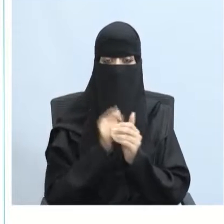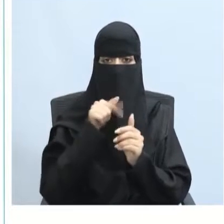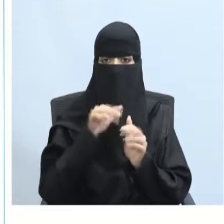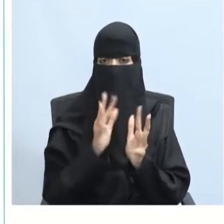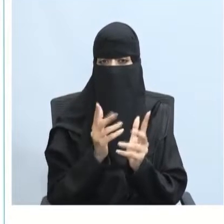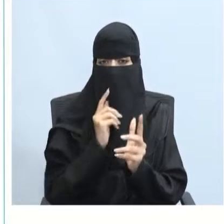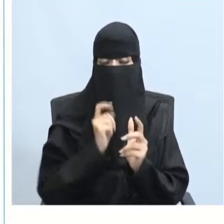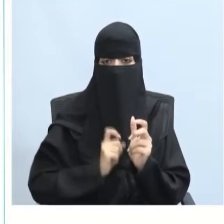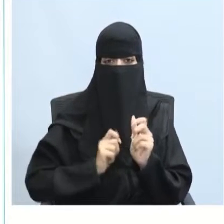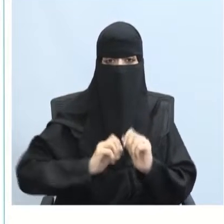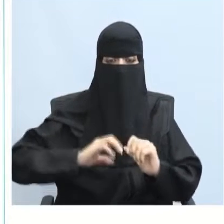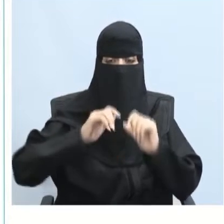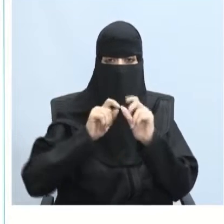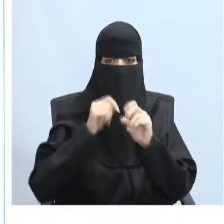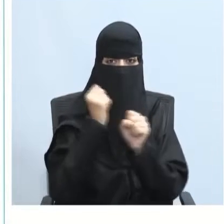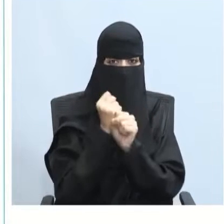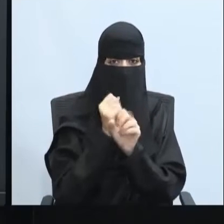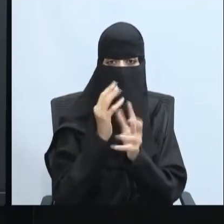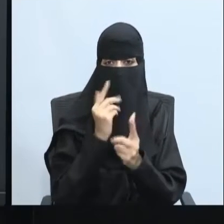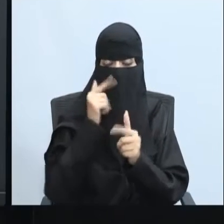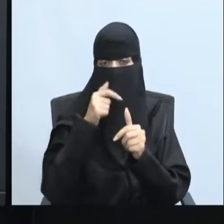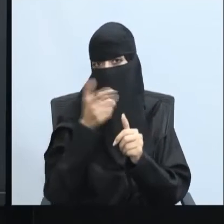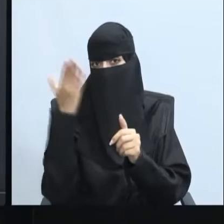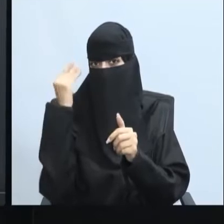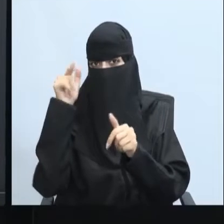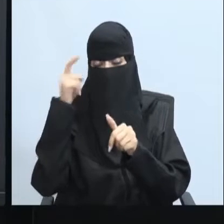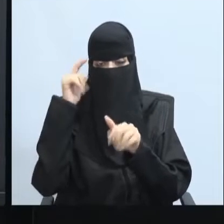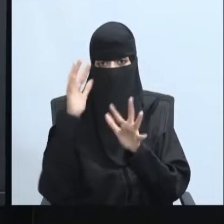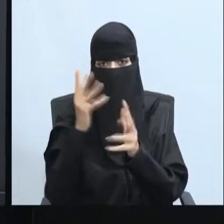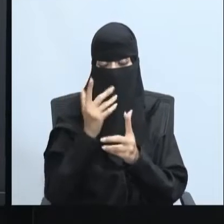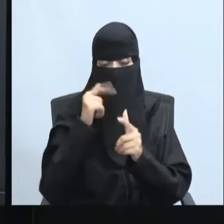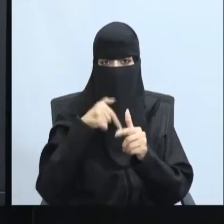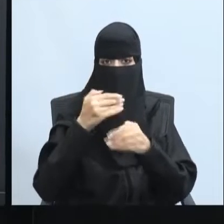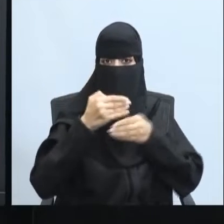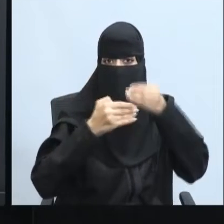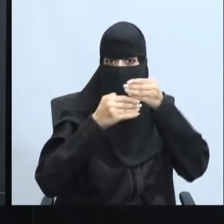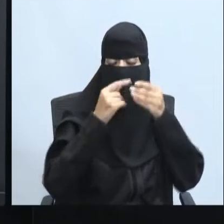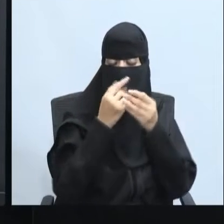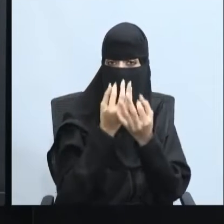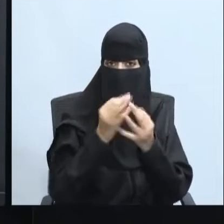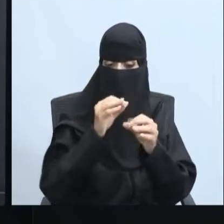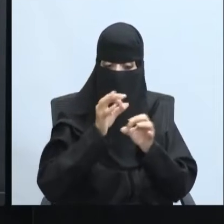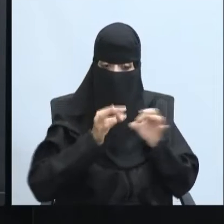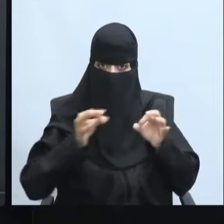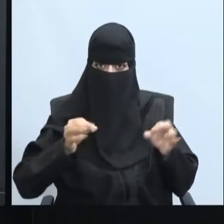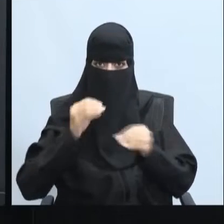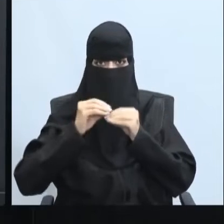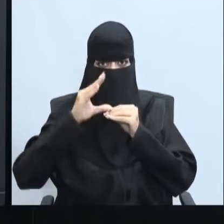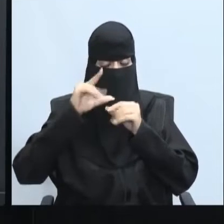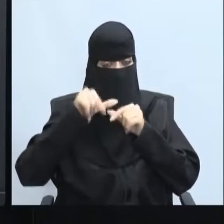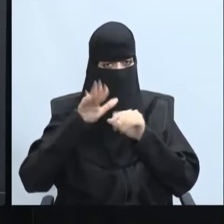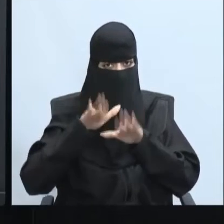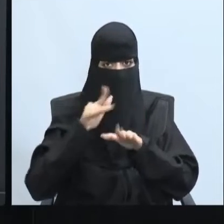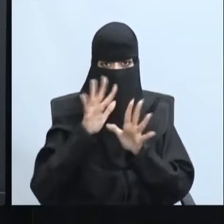اداره المهام تعرفنا في الحصه الماضيه عن بناء ومته مخطط المشروع